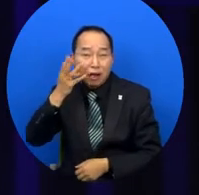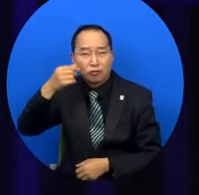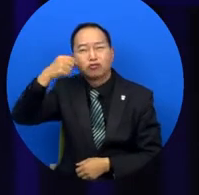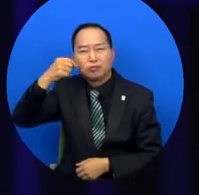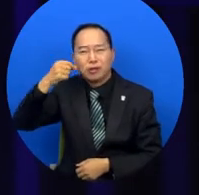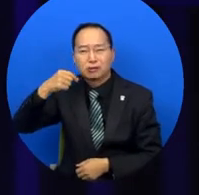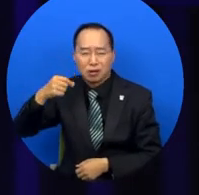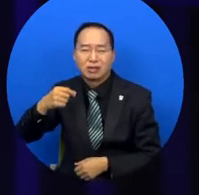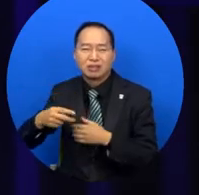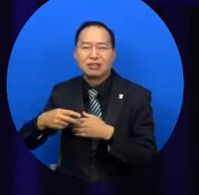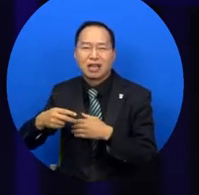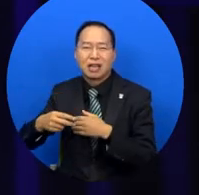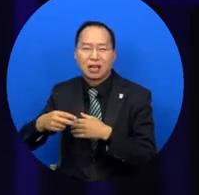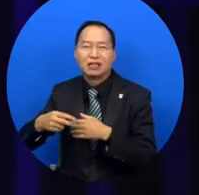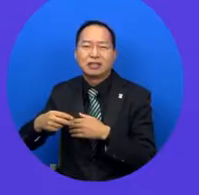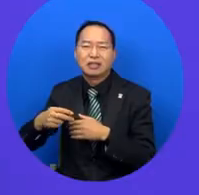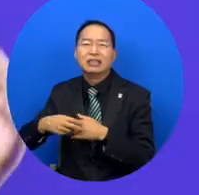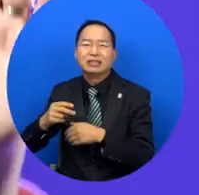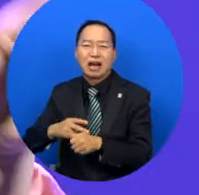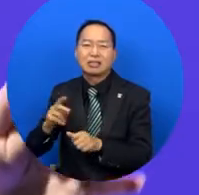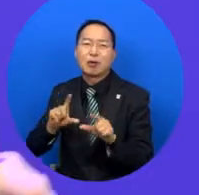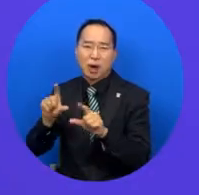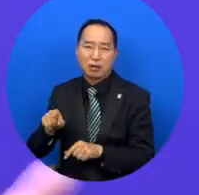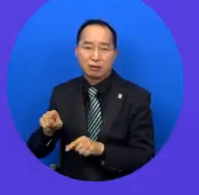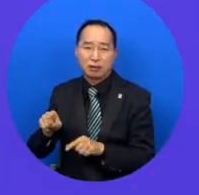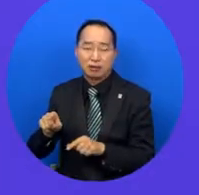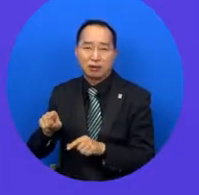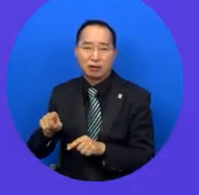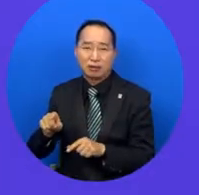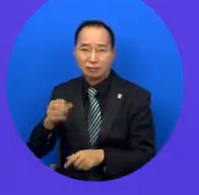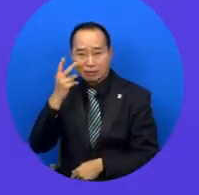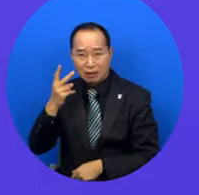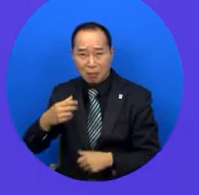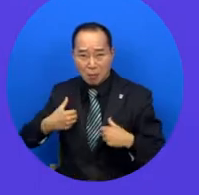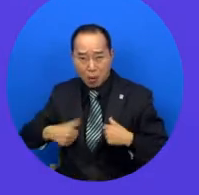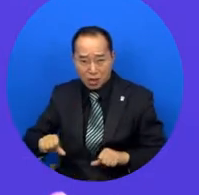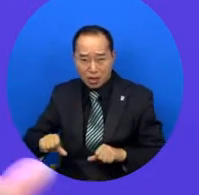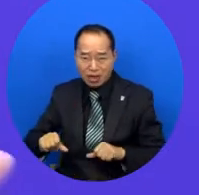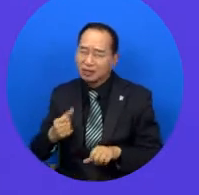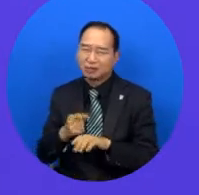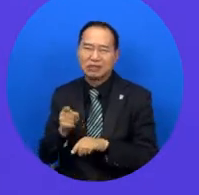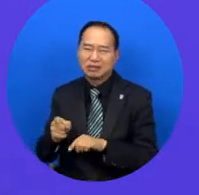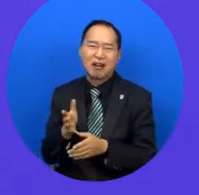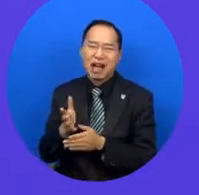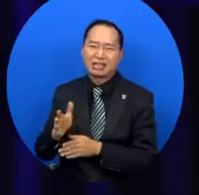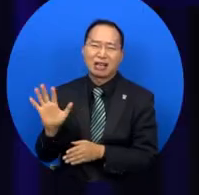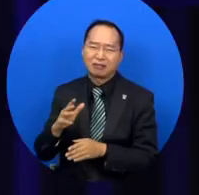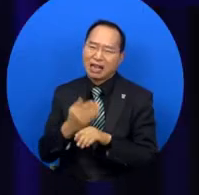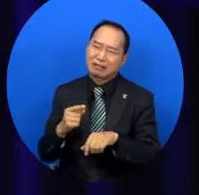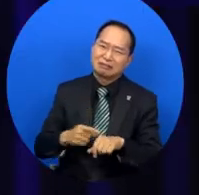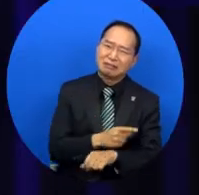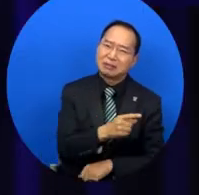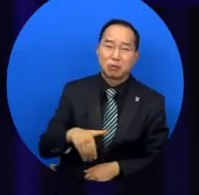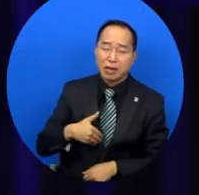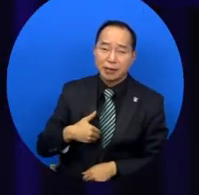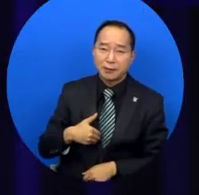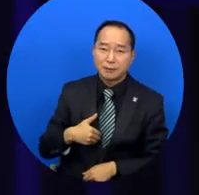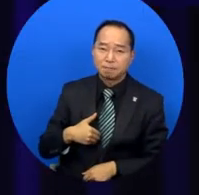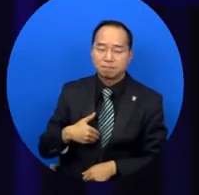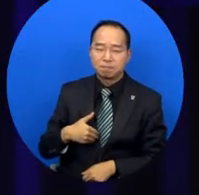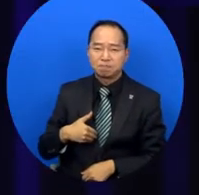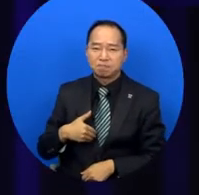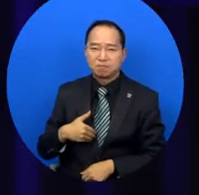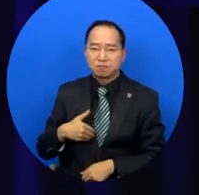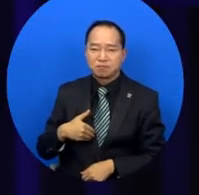두 달을 두세 달을 울었으니까 그때 내가 그만뒀으면 이제 거기 안 했었겠죠. 뭐 딴 거 했거나. 근데 이제 버텼어. 계속 버텼어. 누가